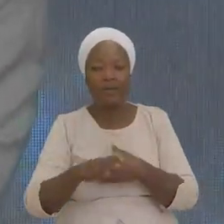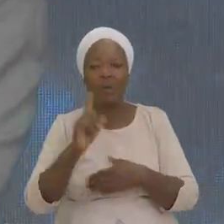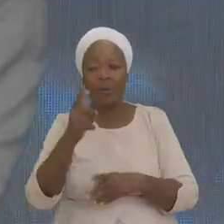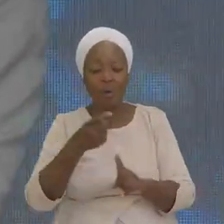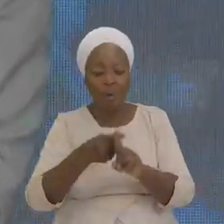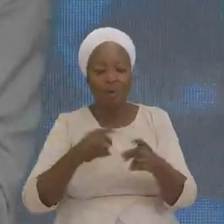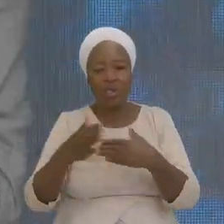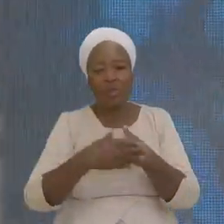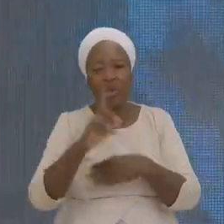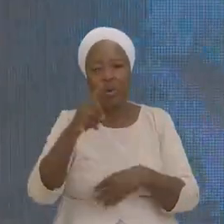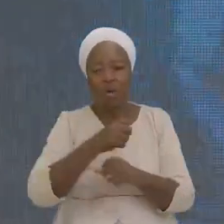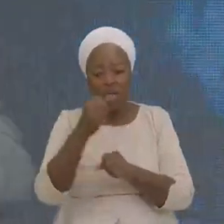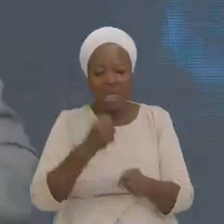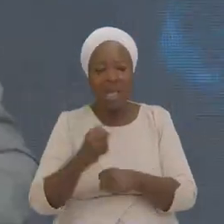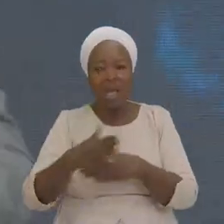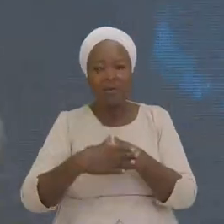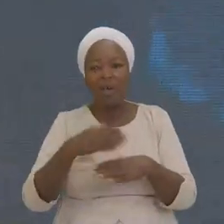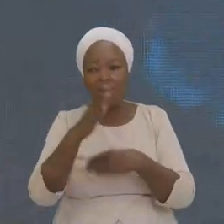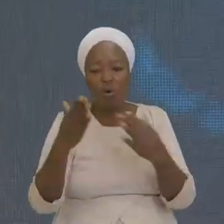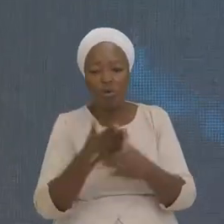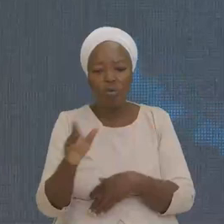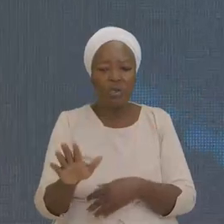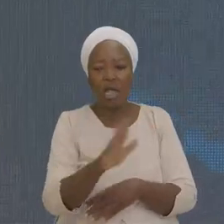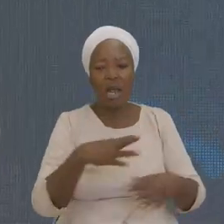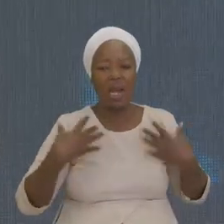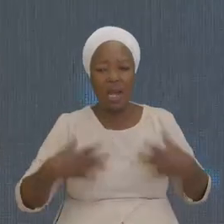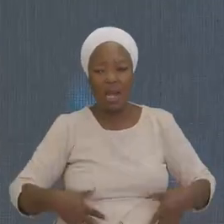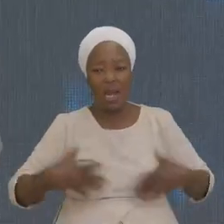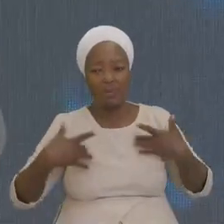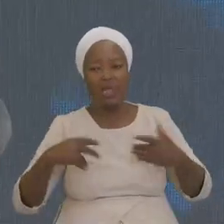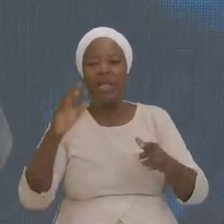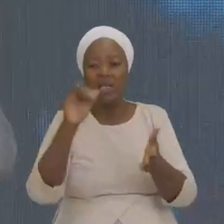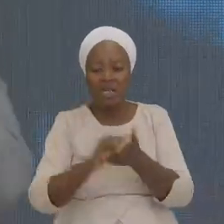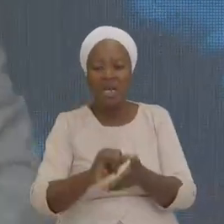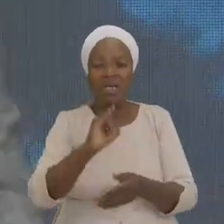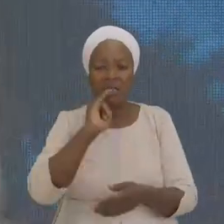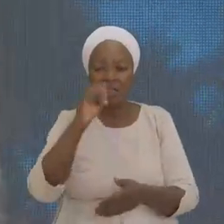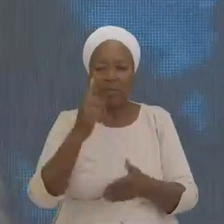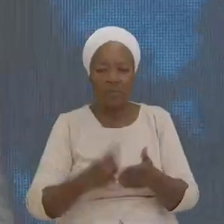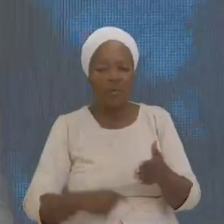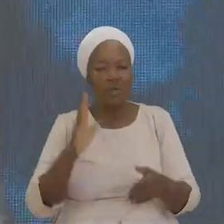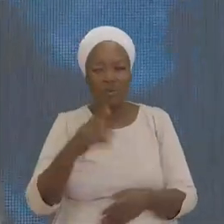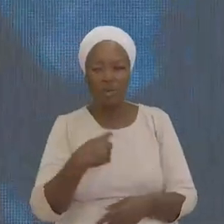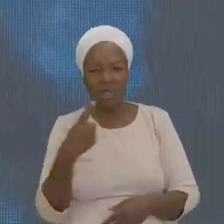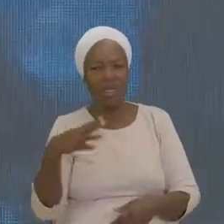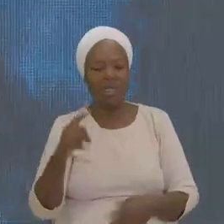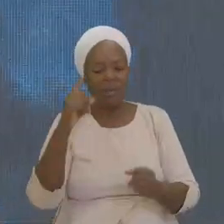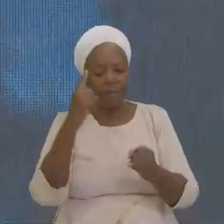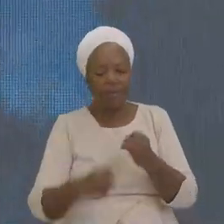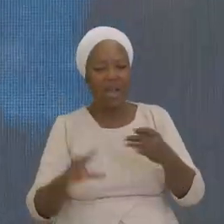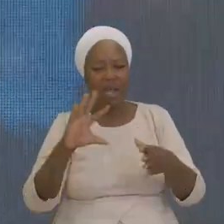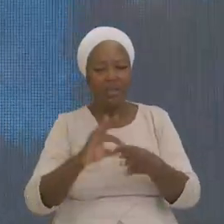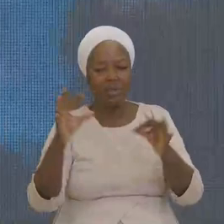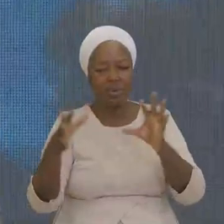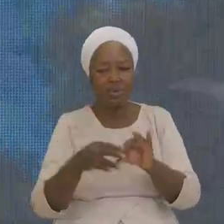Ce qui arrive une semaine après, un mois après, une année plus tard, pour le restant de leur jour, c'est ce